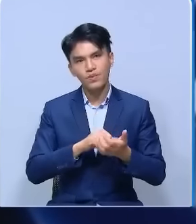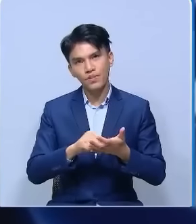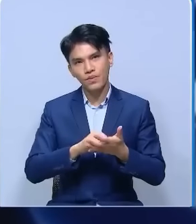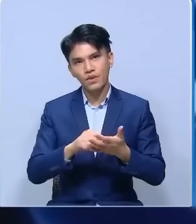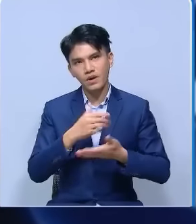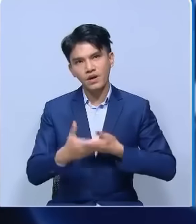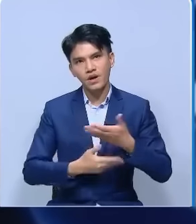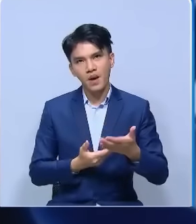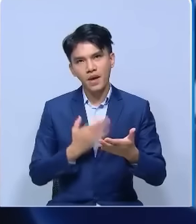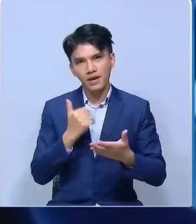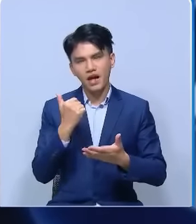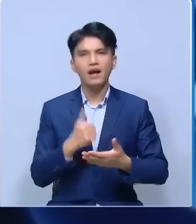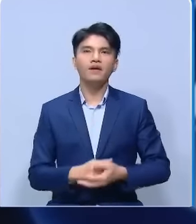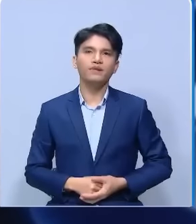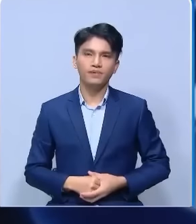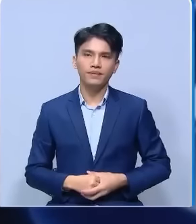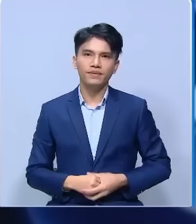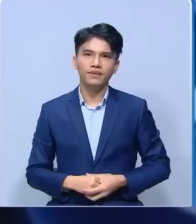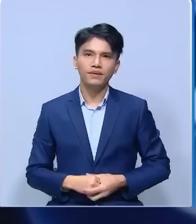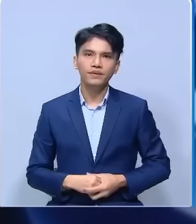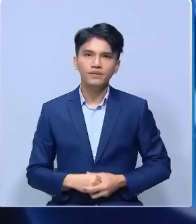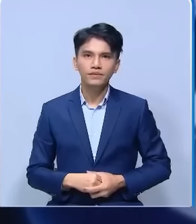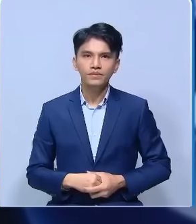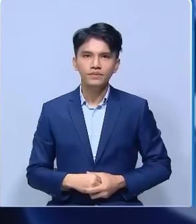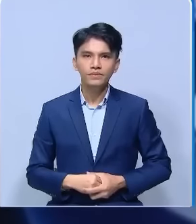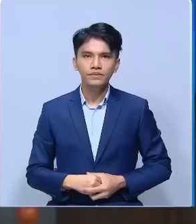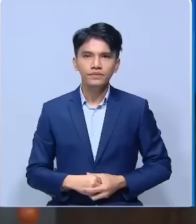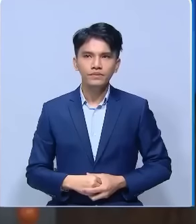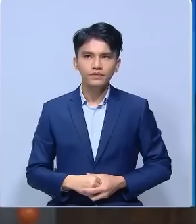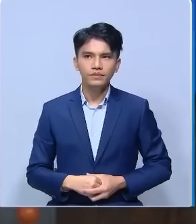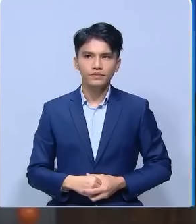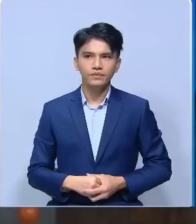คาแก้ปัญหาเรื่องชอบไปซื้อใต้ดินกันด้วยนะครับ